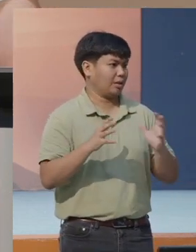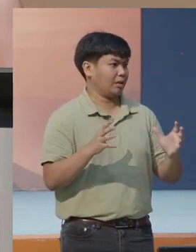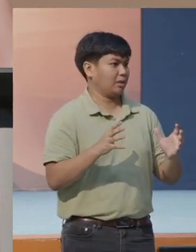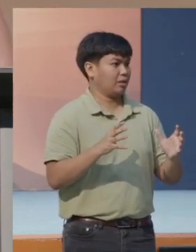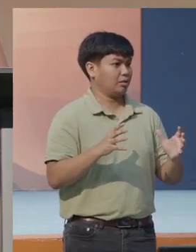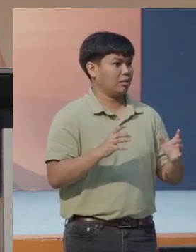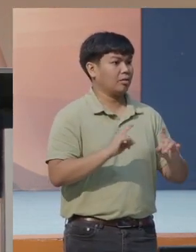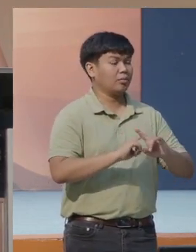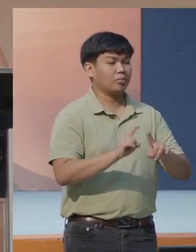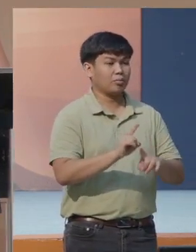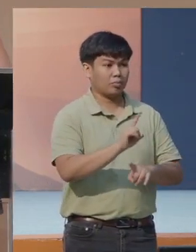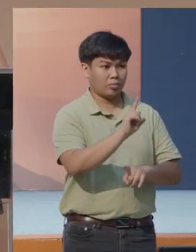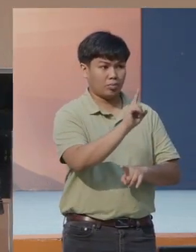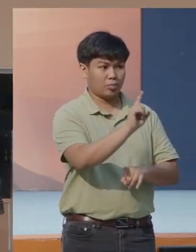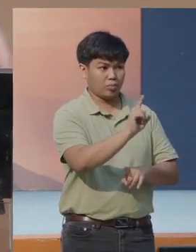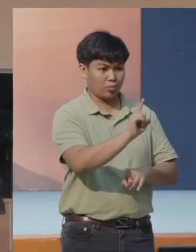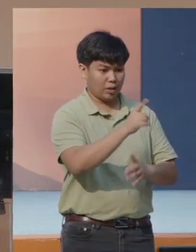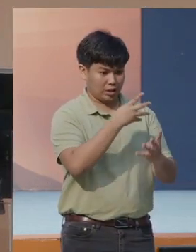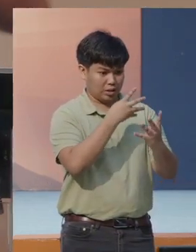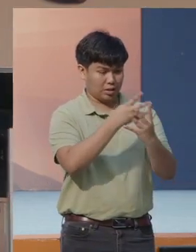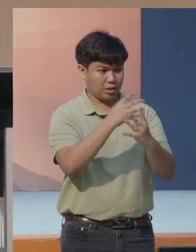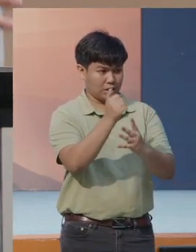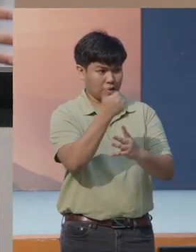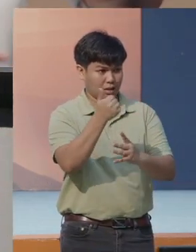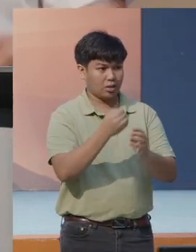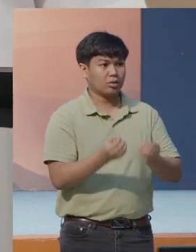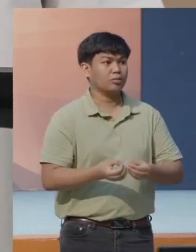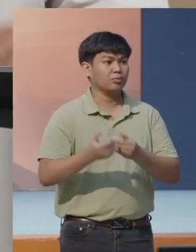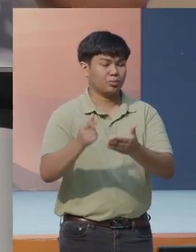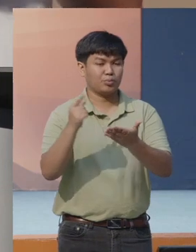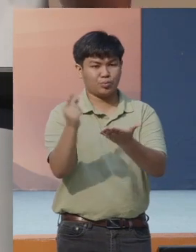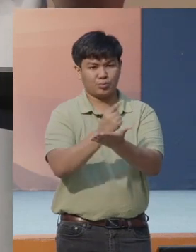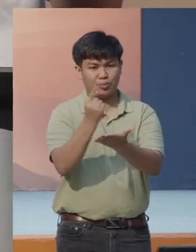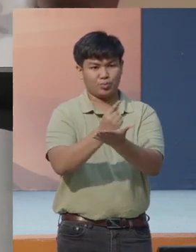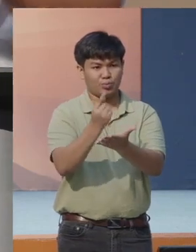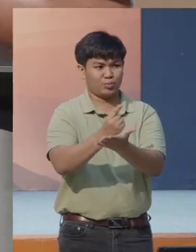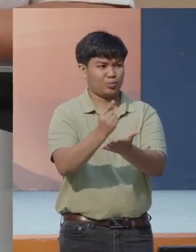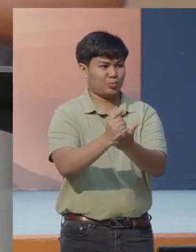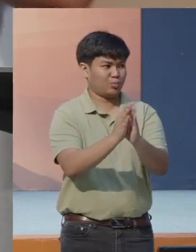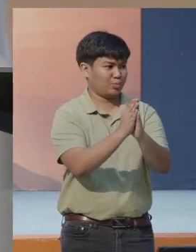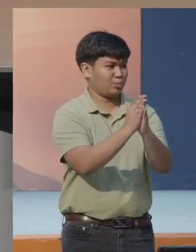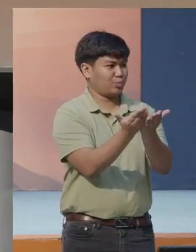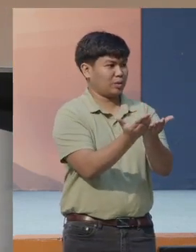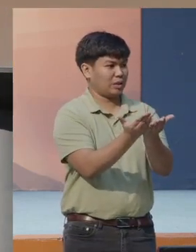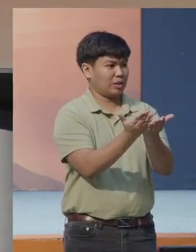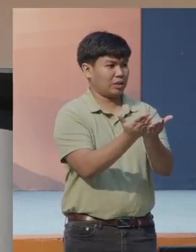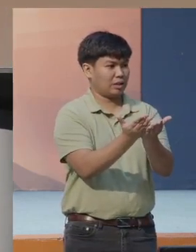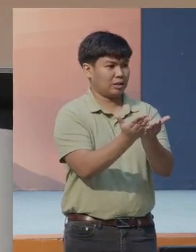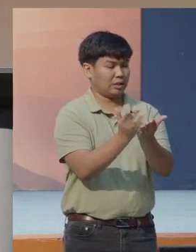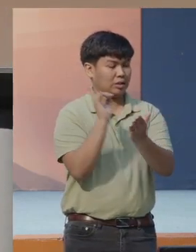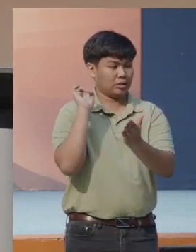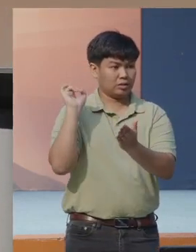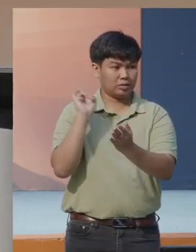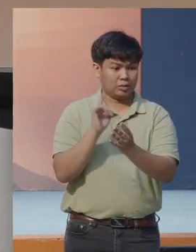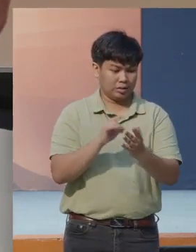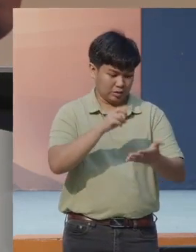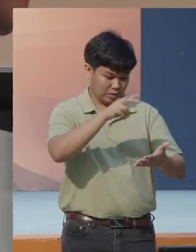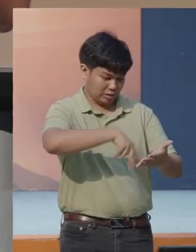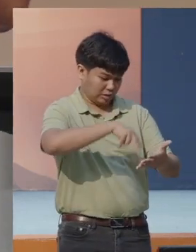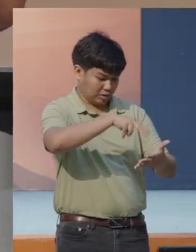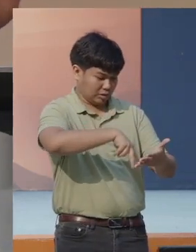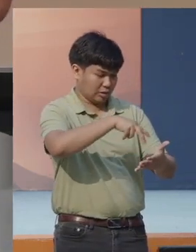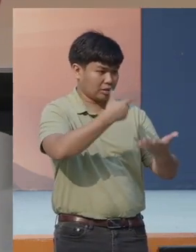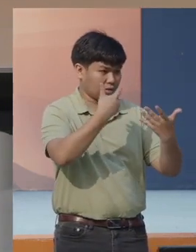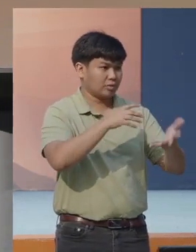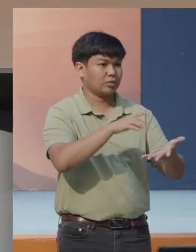But one of the prison inmates, binigyan siya ng gospel tract. Binuksan niya daw yung gospel tract at